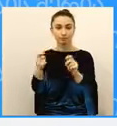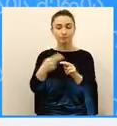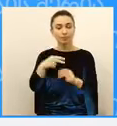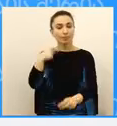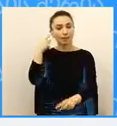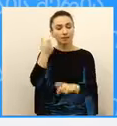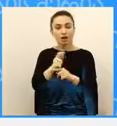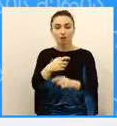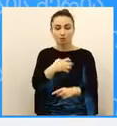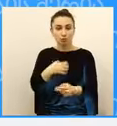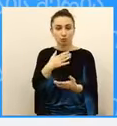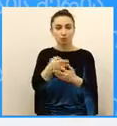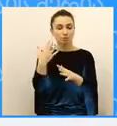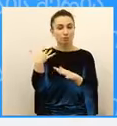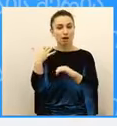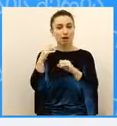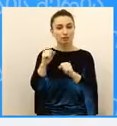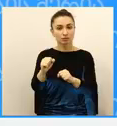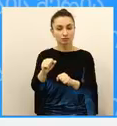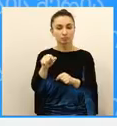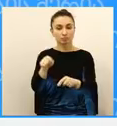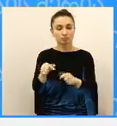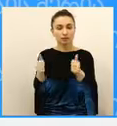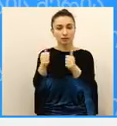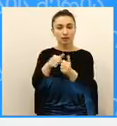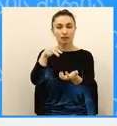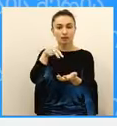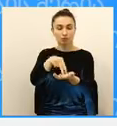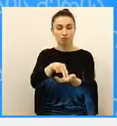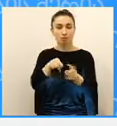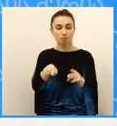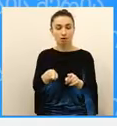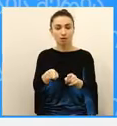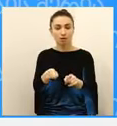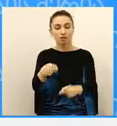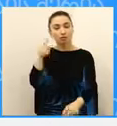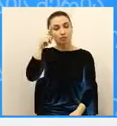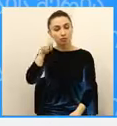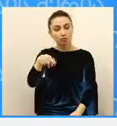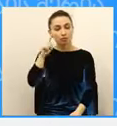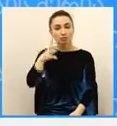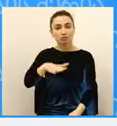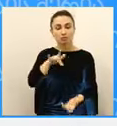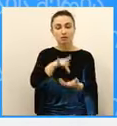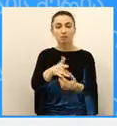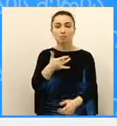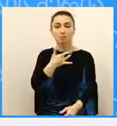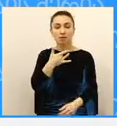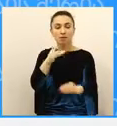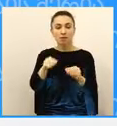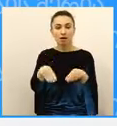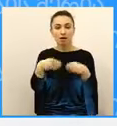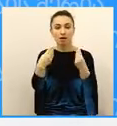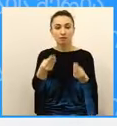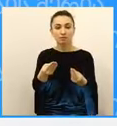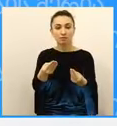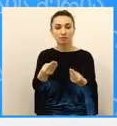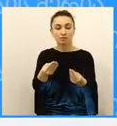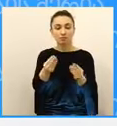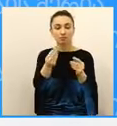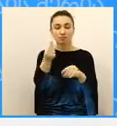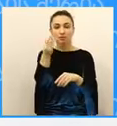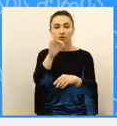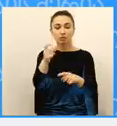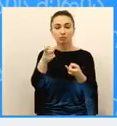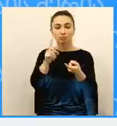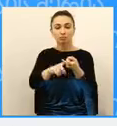რომ ძალიან მნიშვნელოვანია ეს მხარდაჭერა და თანადგომა. Გარდა ამისა, მოგესწენებათ, თბილისის მერია გასცემს სემესტრულ